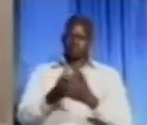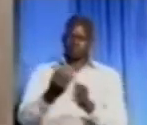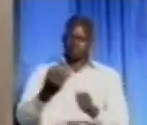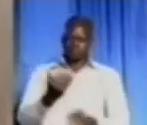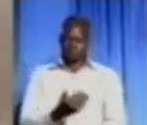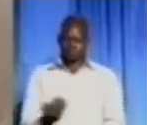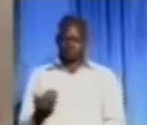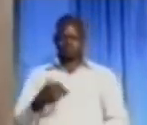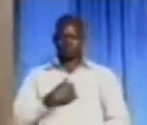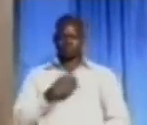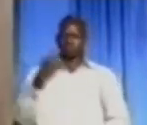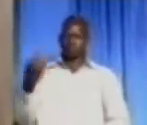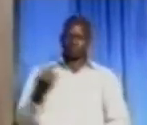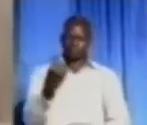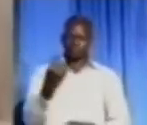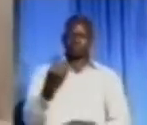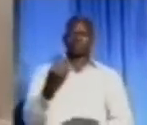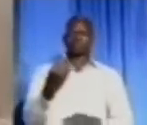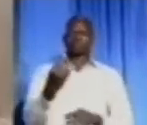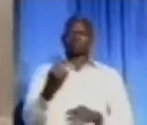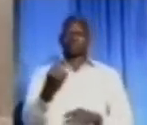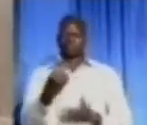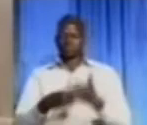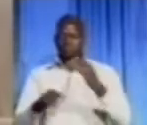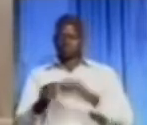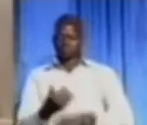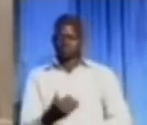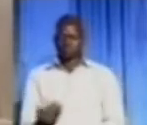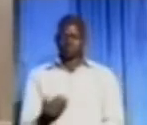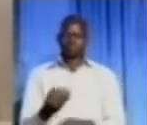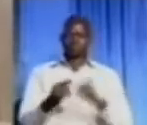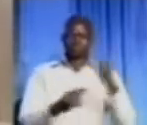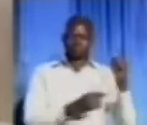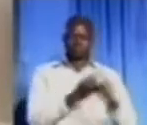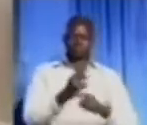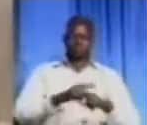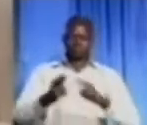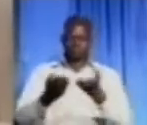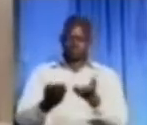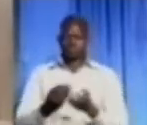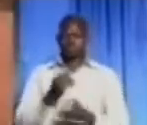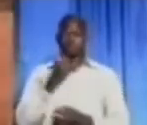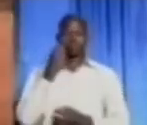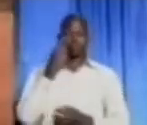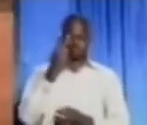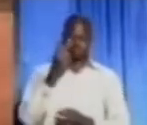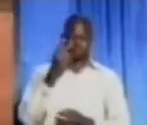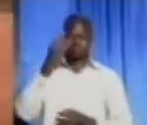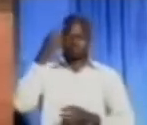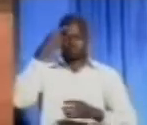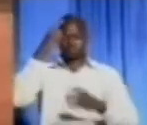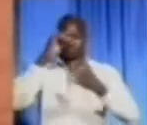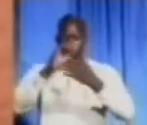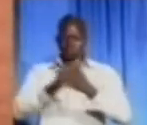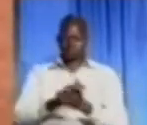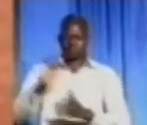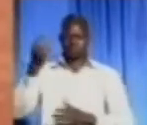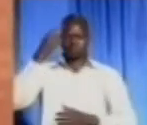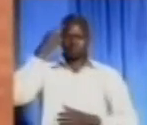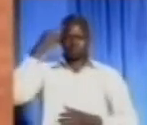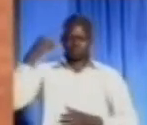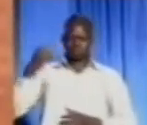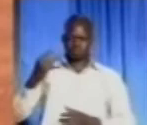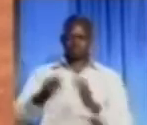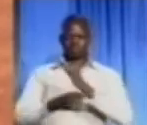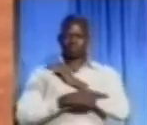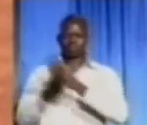a toujours des Saint Thomas. Il y a des gens qui ne veulent voir pour croire. Le gouverneur de la région de la boucle